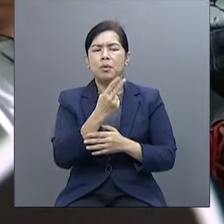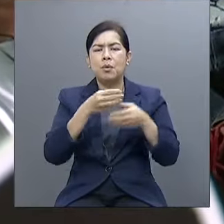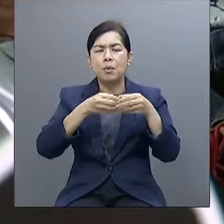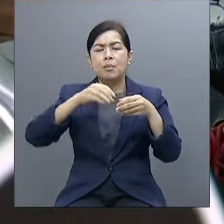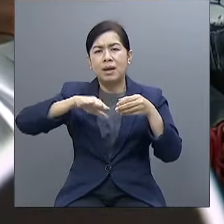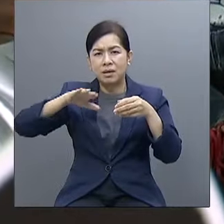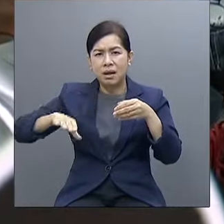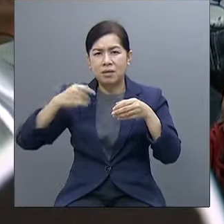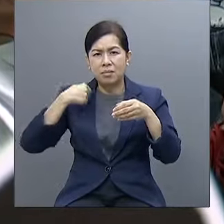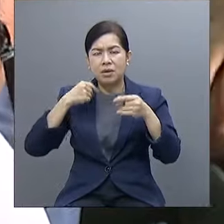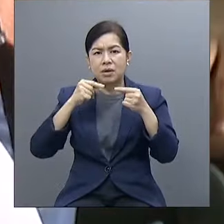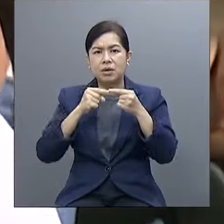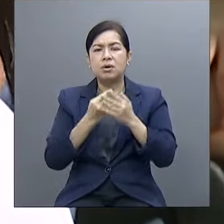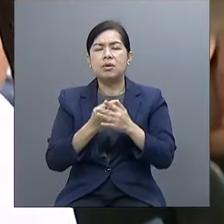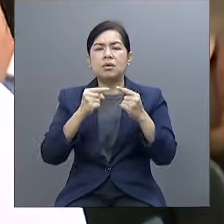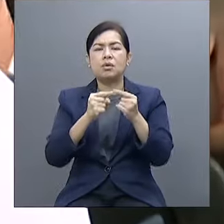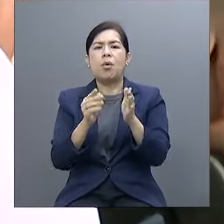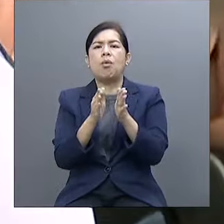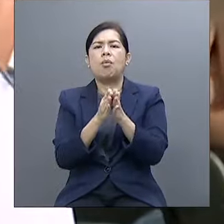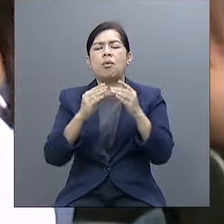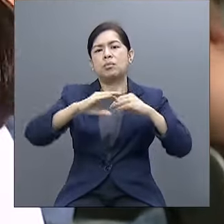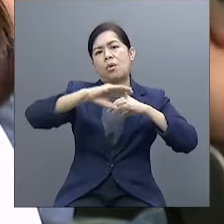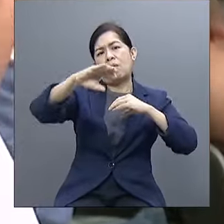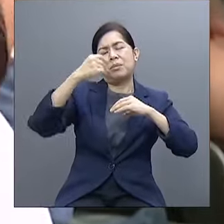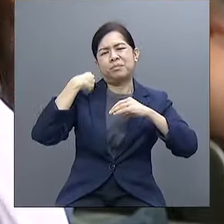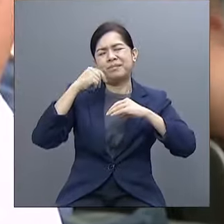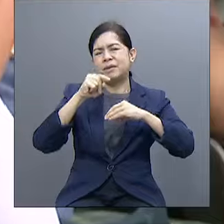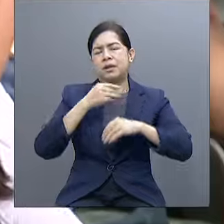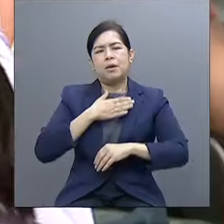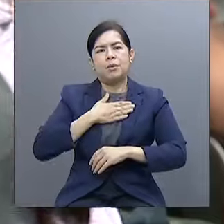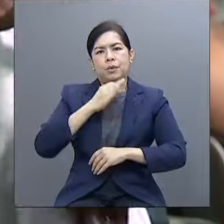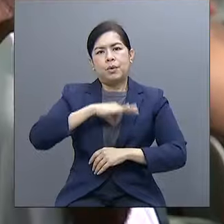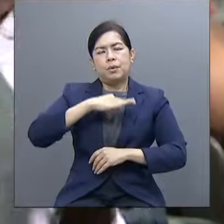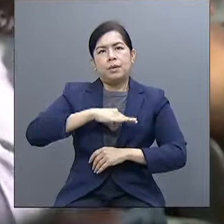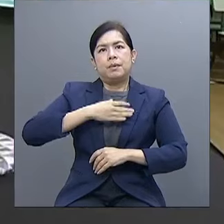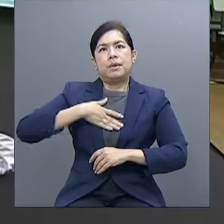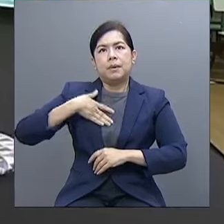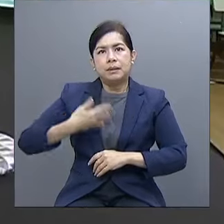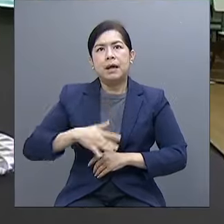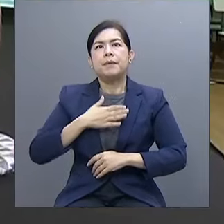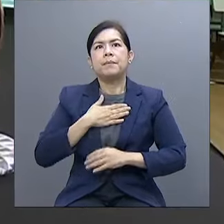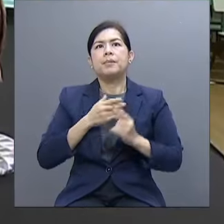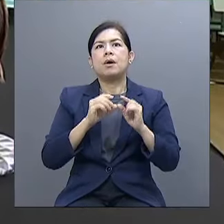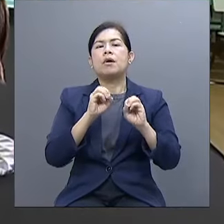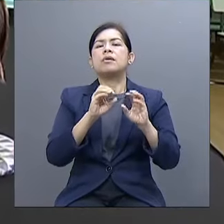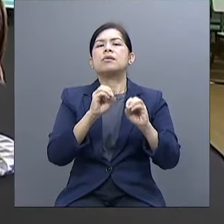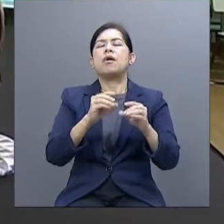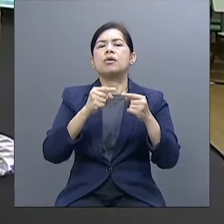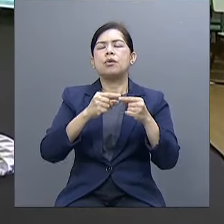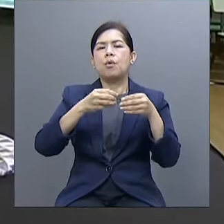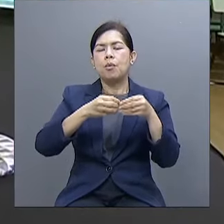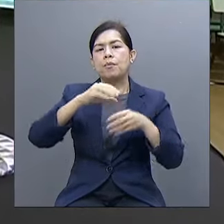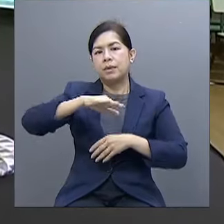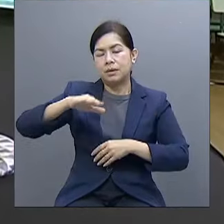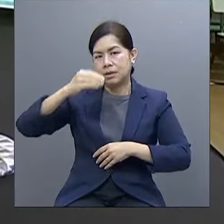แล้วก็ด้วยความที่เป็นอาจารย์ที่สอนนักศึกษาราชภัฏจันทร์เกษม เราจะมีลูกศิษย์เน